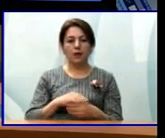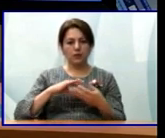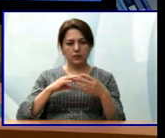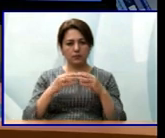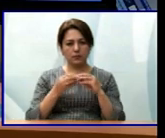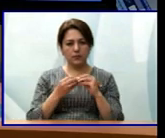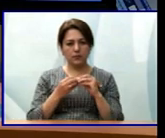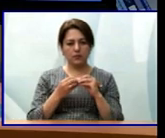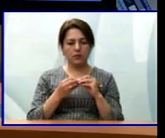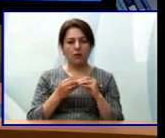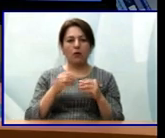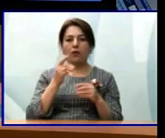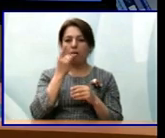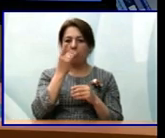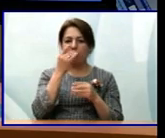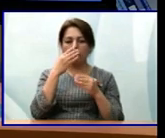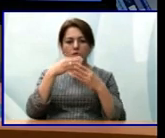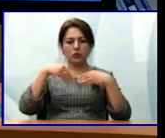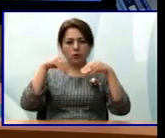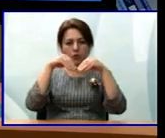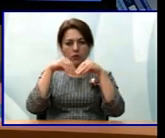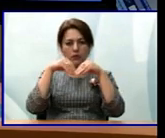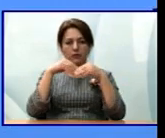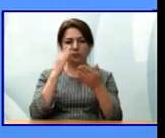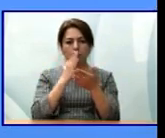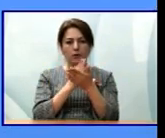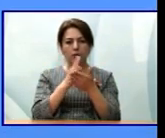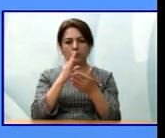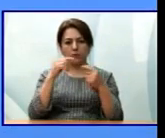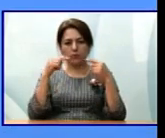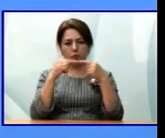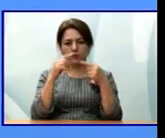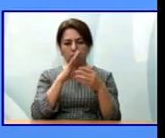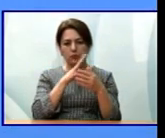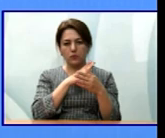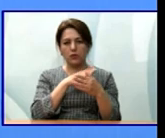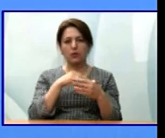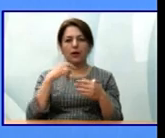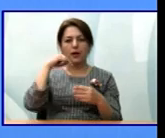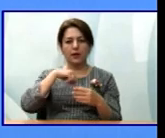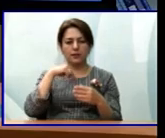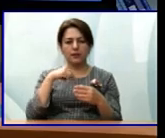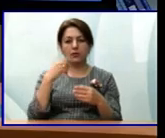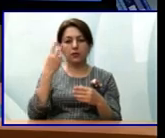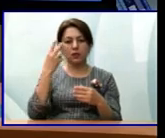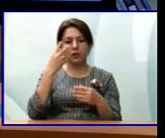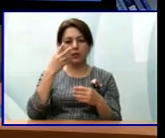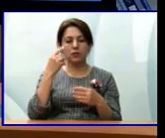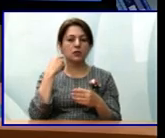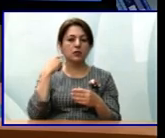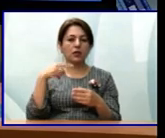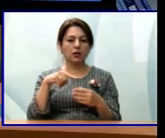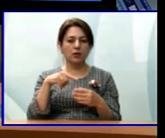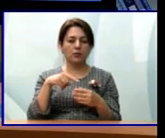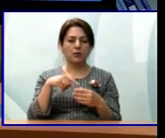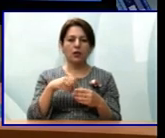Demak, qovoqdoshlar uchun aynan xos bo'lgan jihatlar: ikkinchi raqam ostidagi